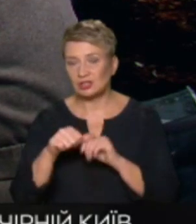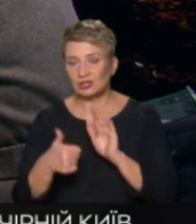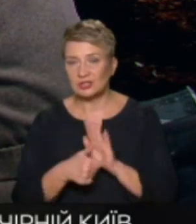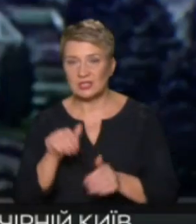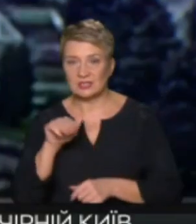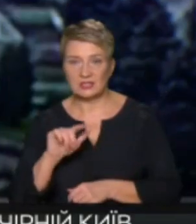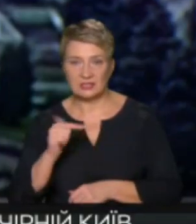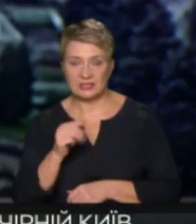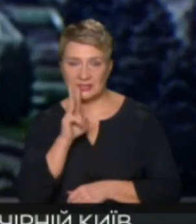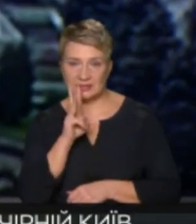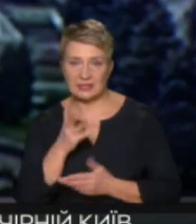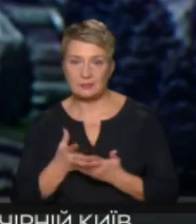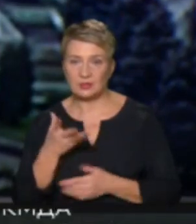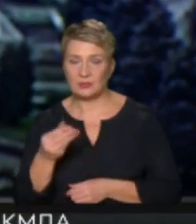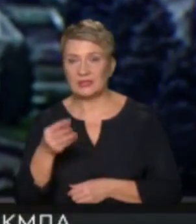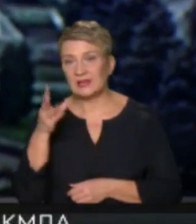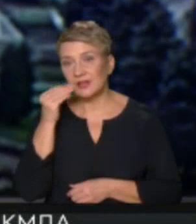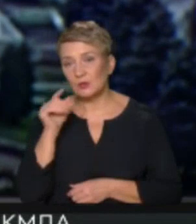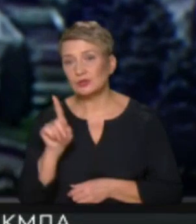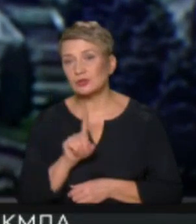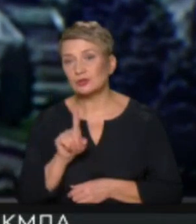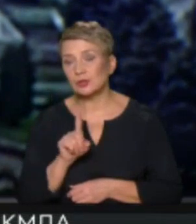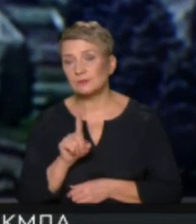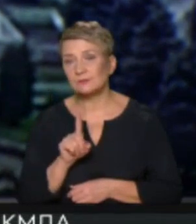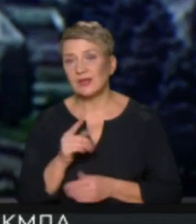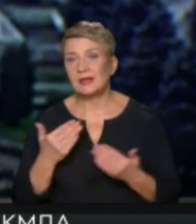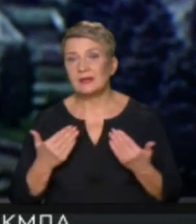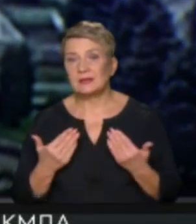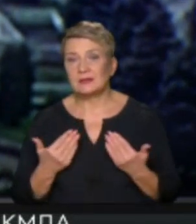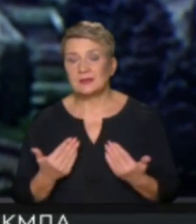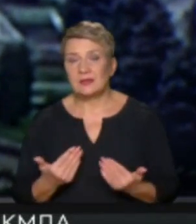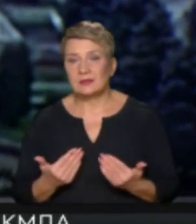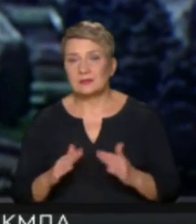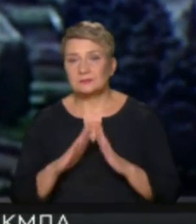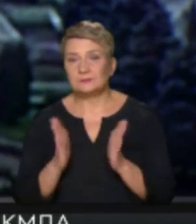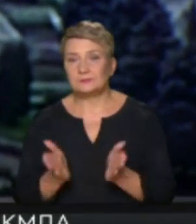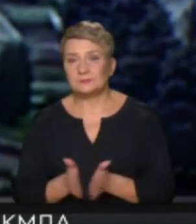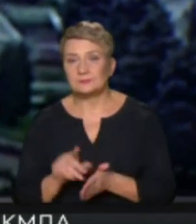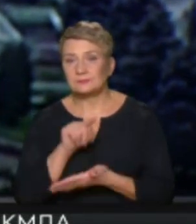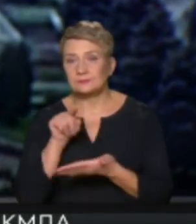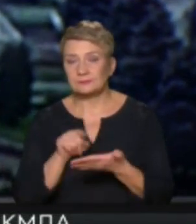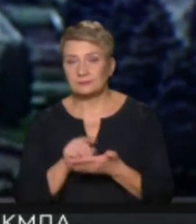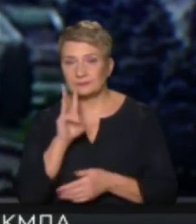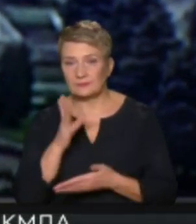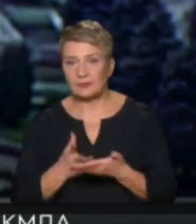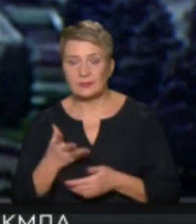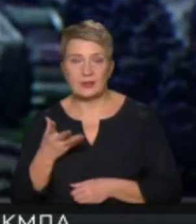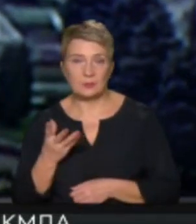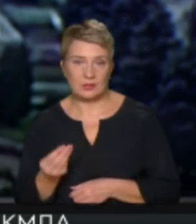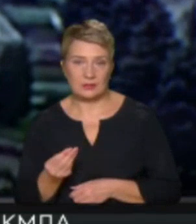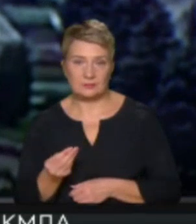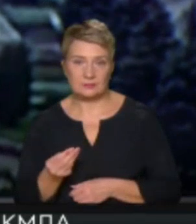заробітна плата, враховуючи, що зараз взагалі питання заробітних плат